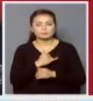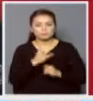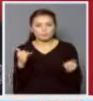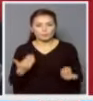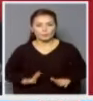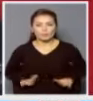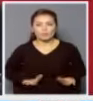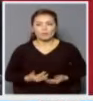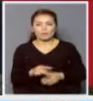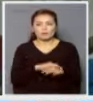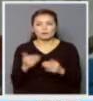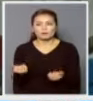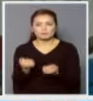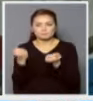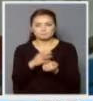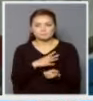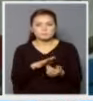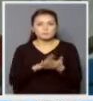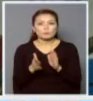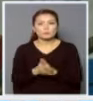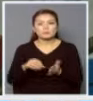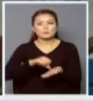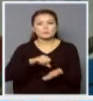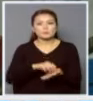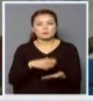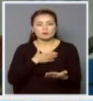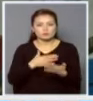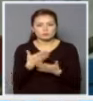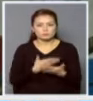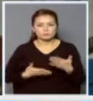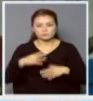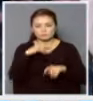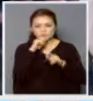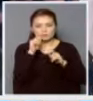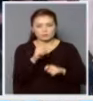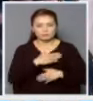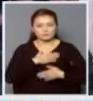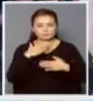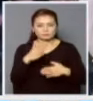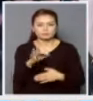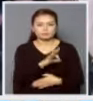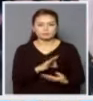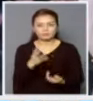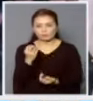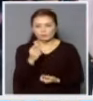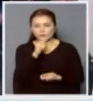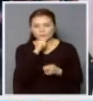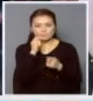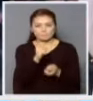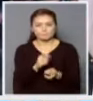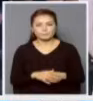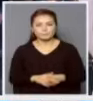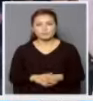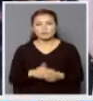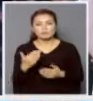внесли жители этих населенных пунктов. На торжественном мероприятии активисты общества были награждены благодарственными письмами и почетными